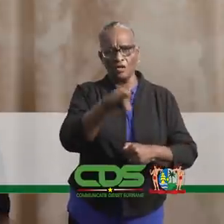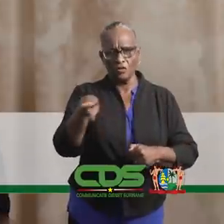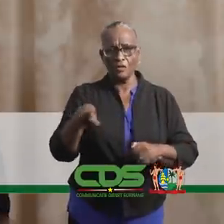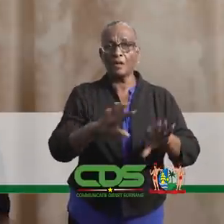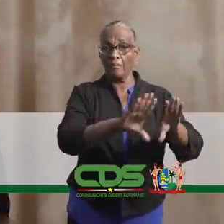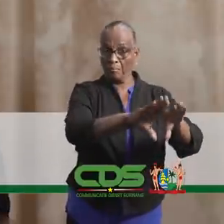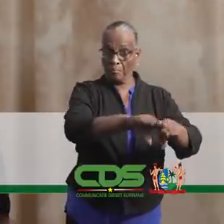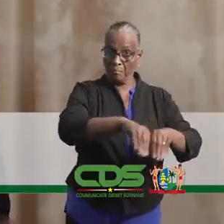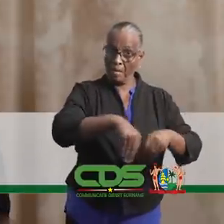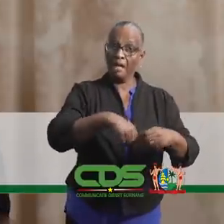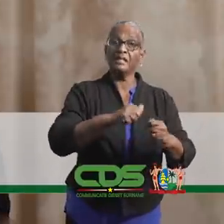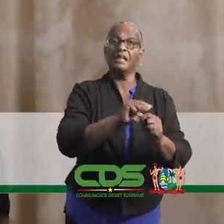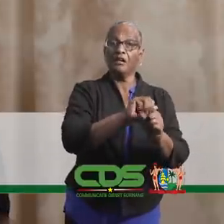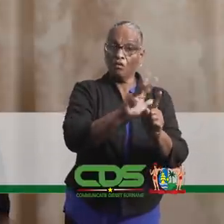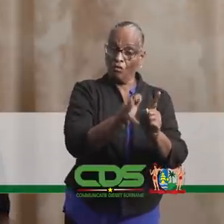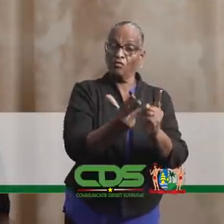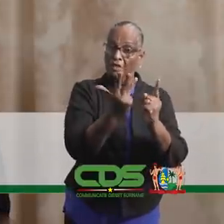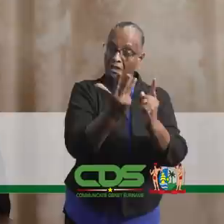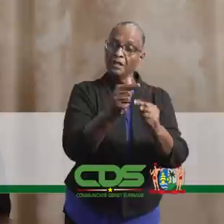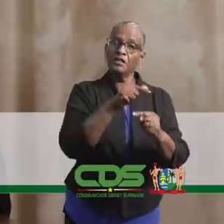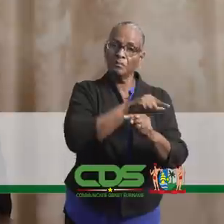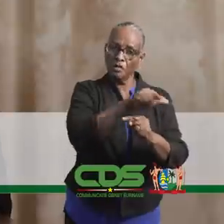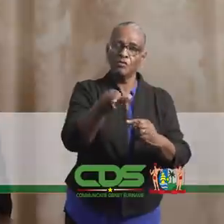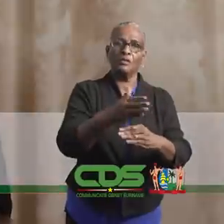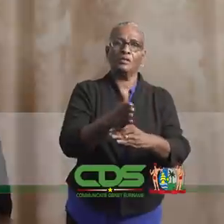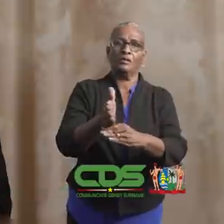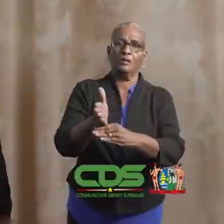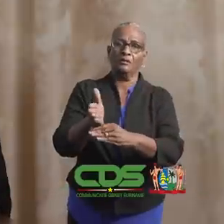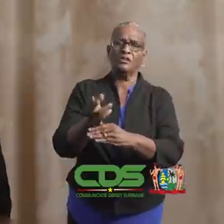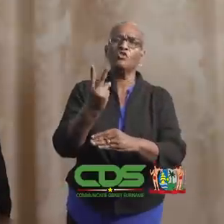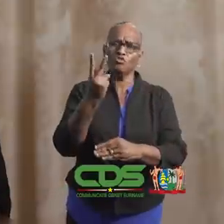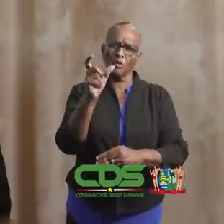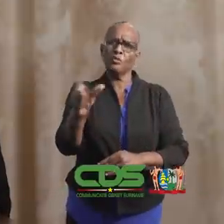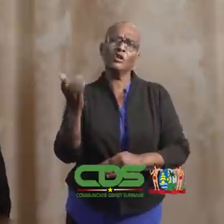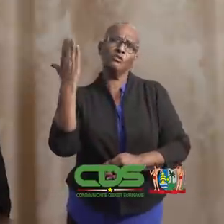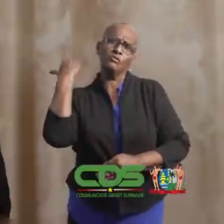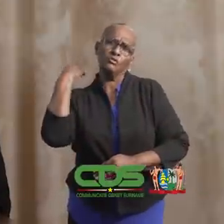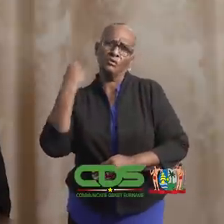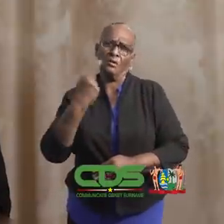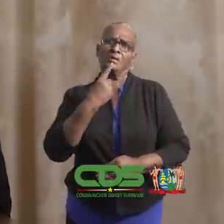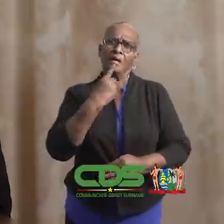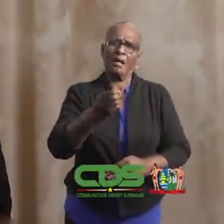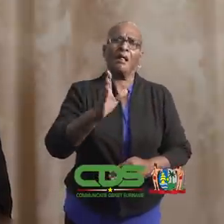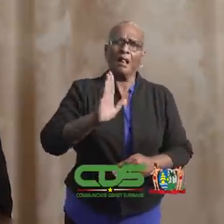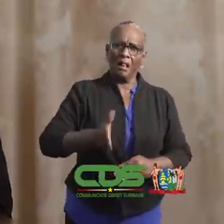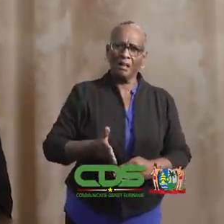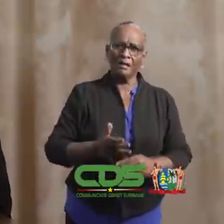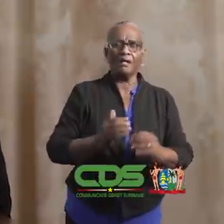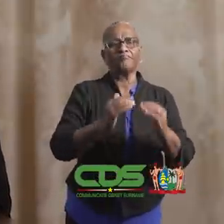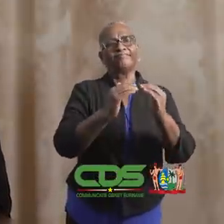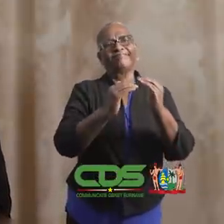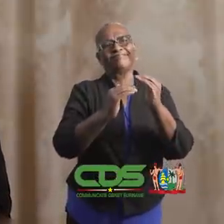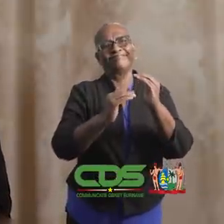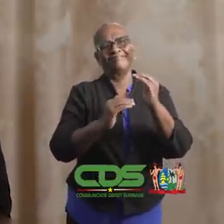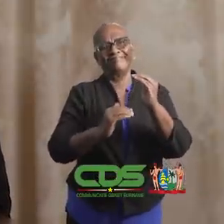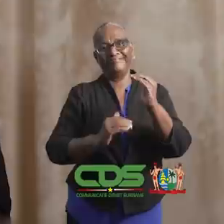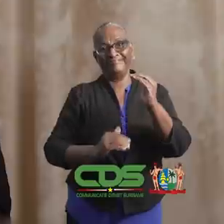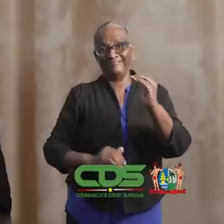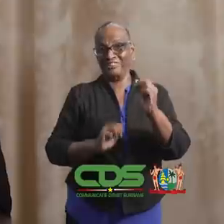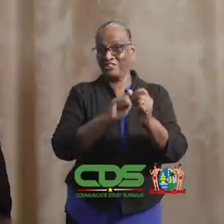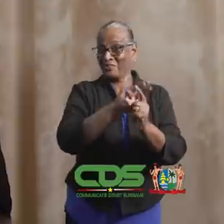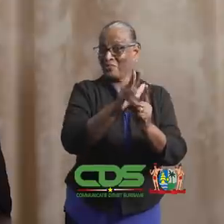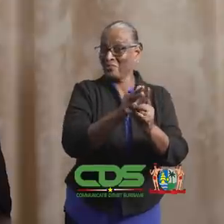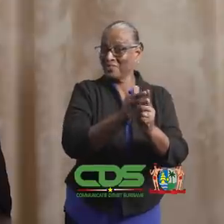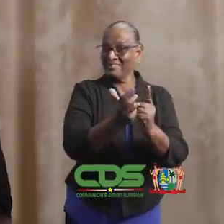aangaande COVID-19 met u te delen. 2 weken terug heb ik reeds aangegeven dat er een dalende trend met hoopvolle cijfers